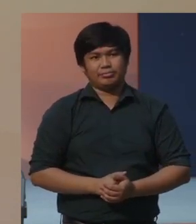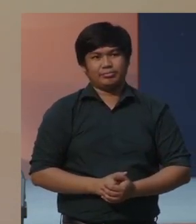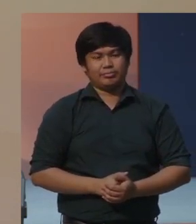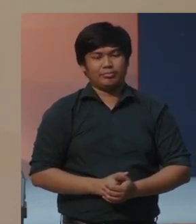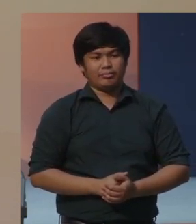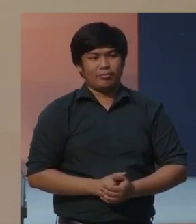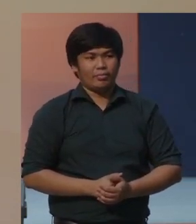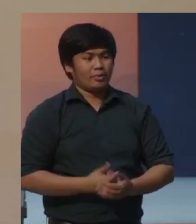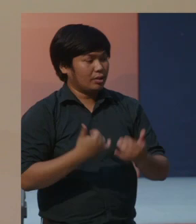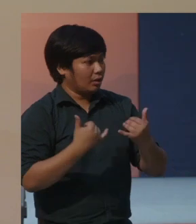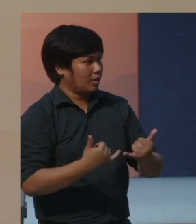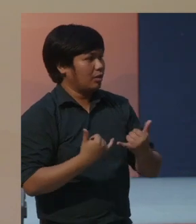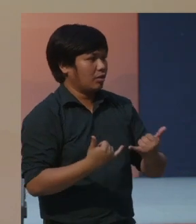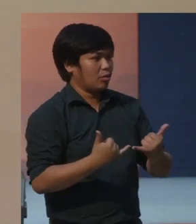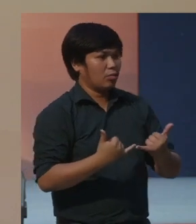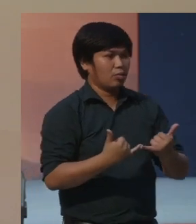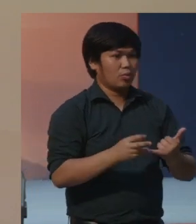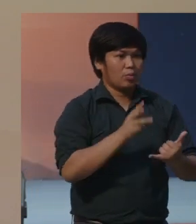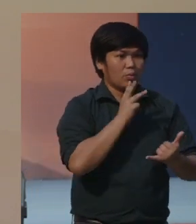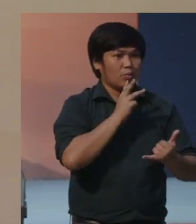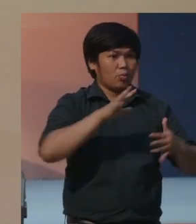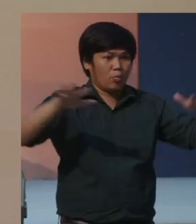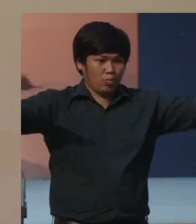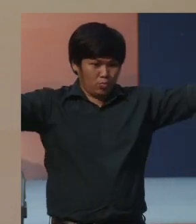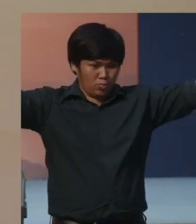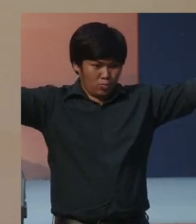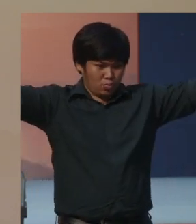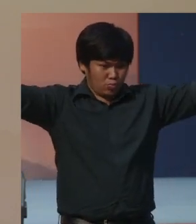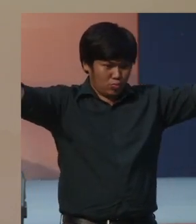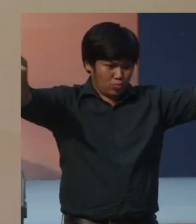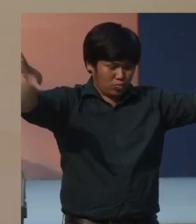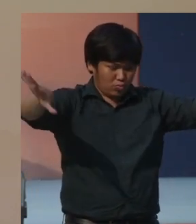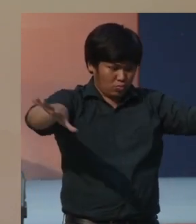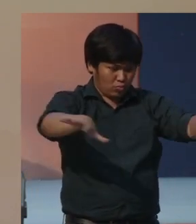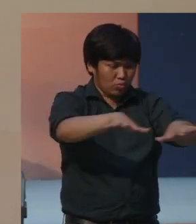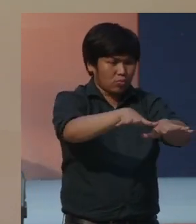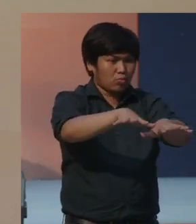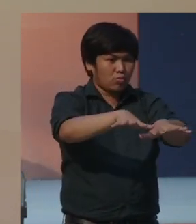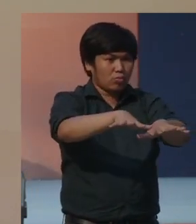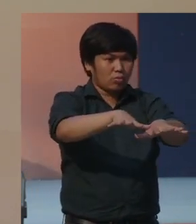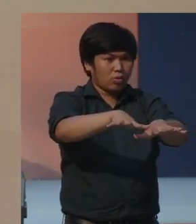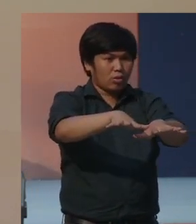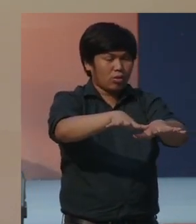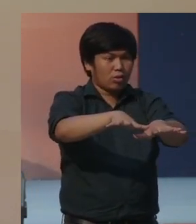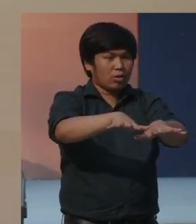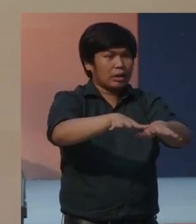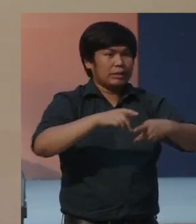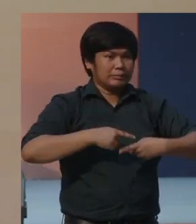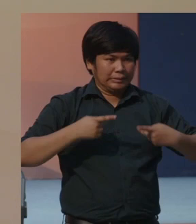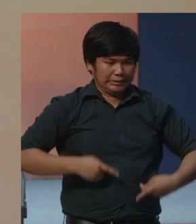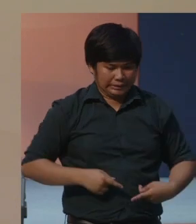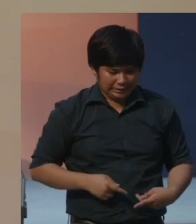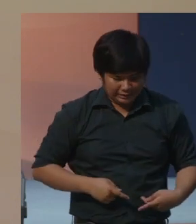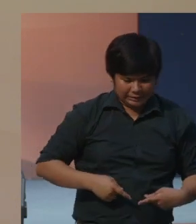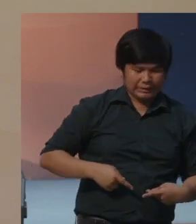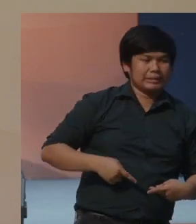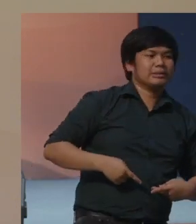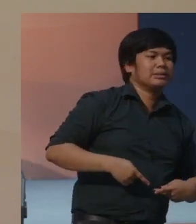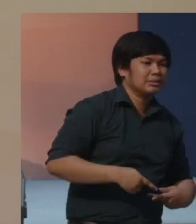ang tiyempo ng pagbalik ng tubig nang iangat ng mga pari ang kanilang mga paa. Verse 18.